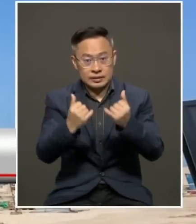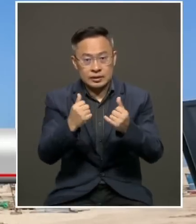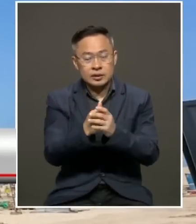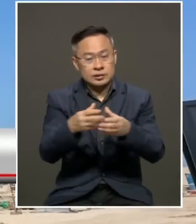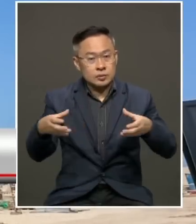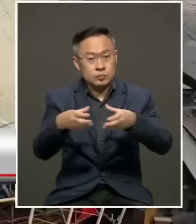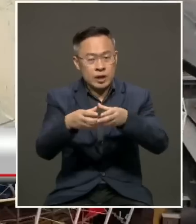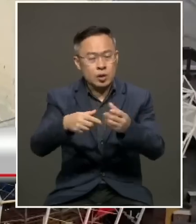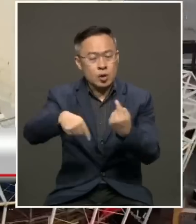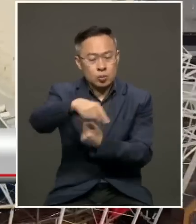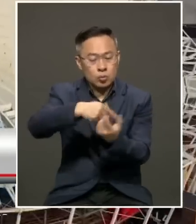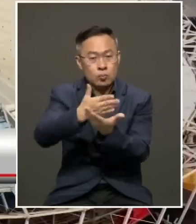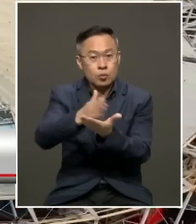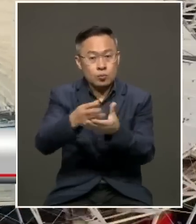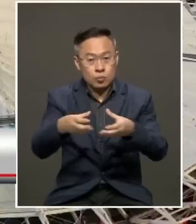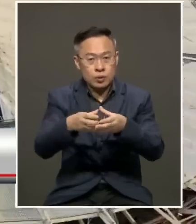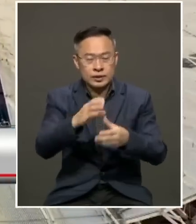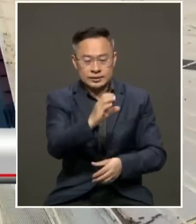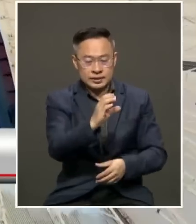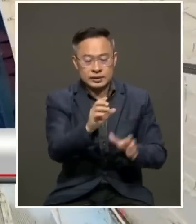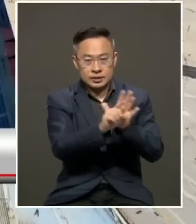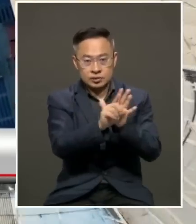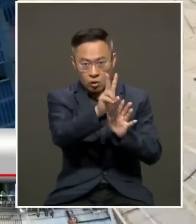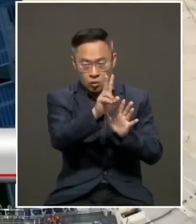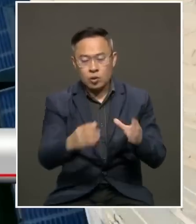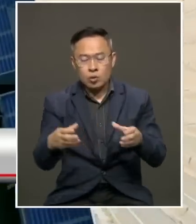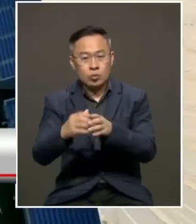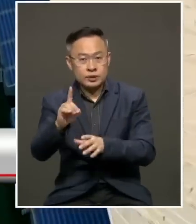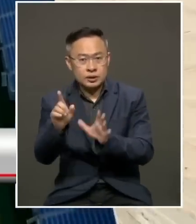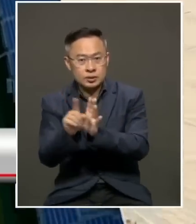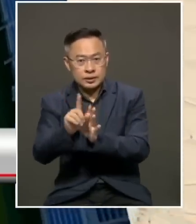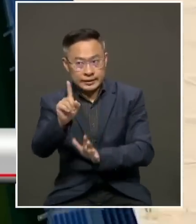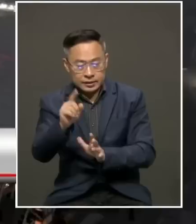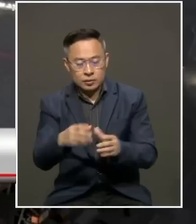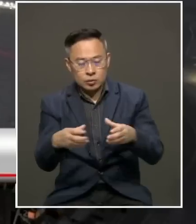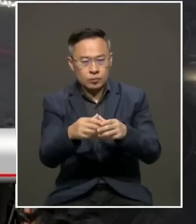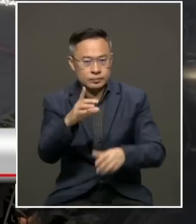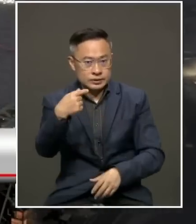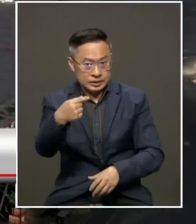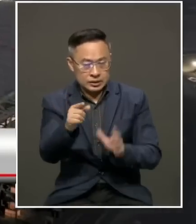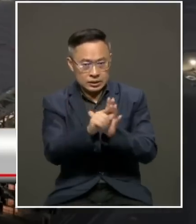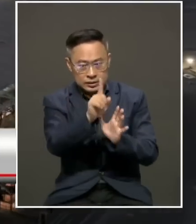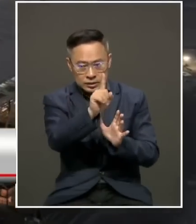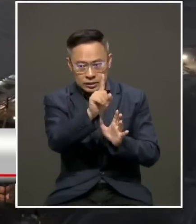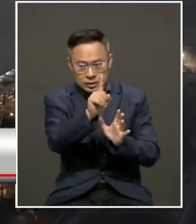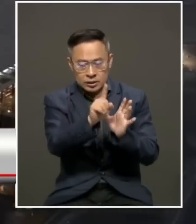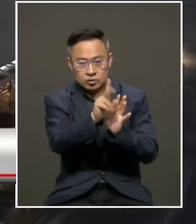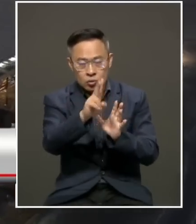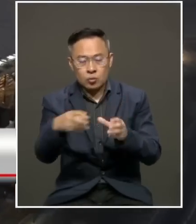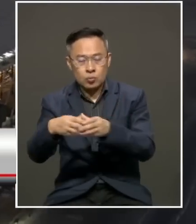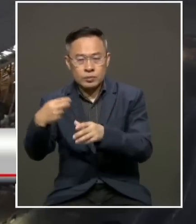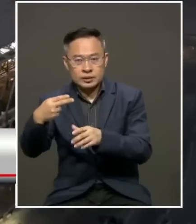ทำการแข่งขันในรอบแบ่งกลุ่มกลุ่ม C 2แมทช์ค่ะกลุ่ม d1-8กลุ่ม G 2แมตช์และกลุ่ม h-1